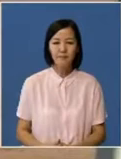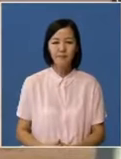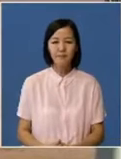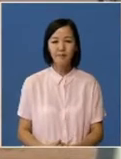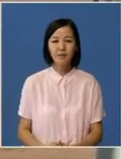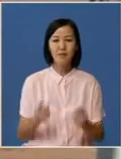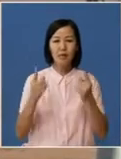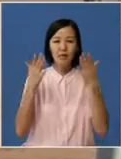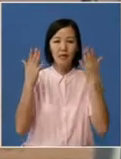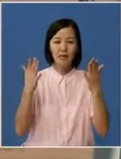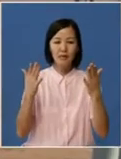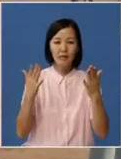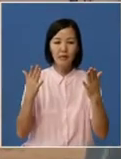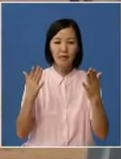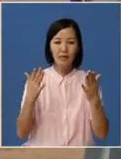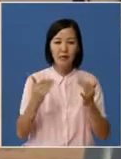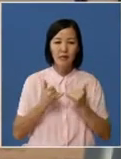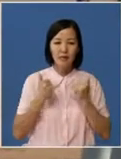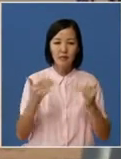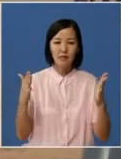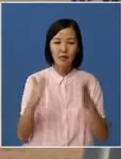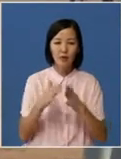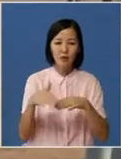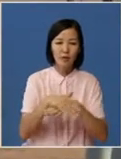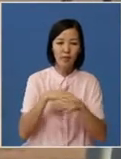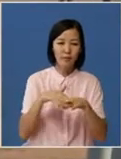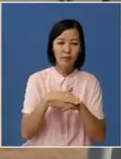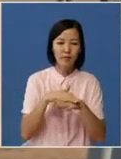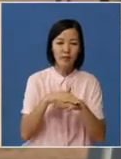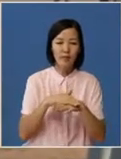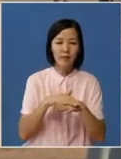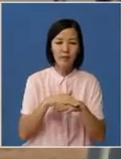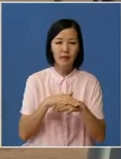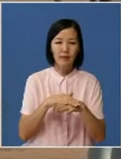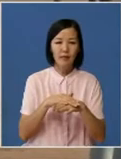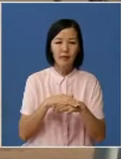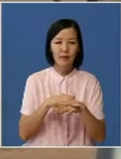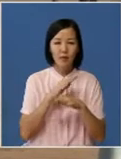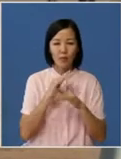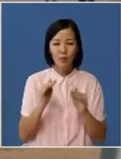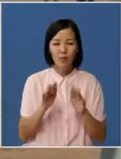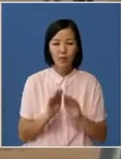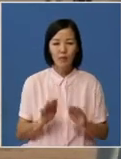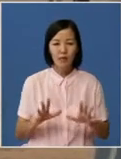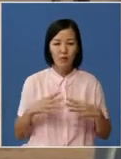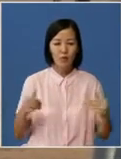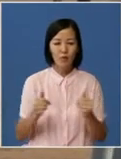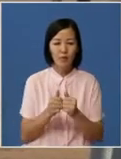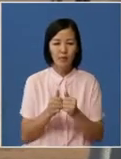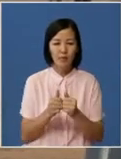Алла Тағаланың қасиетті үйі, бұл халықпен осындай көп балалы